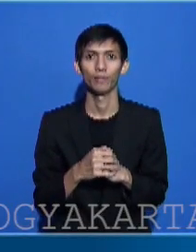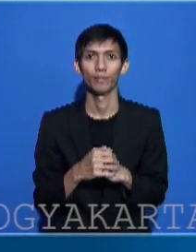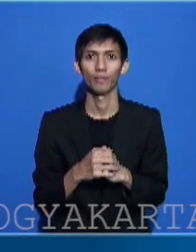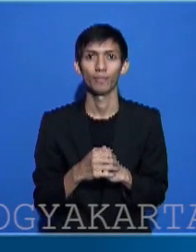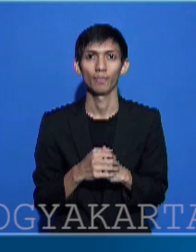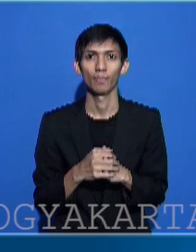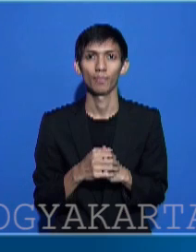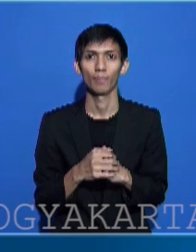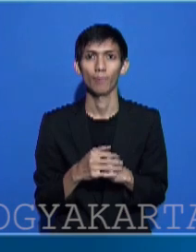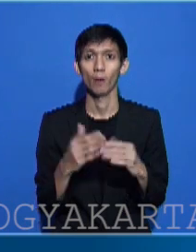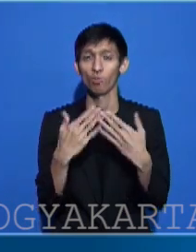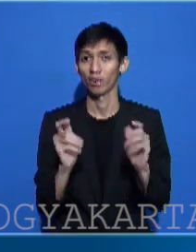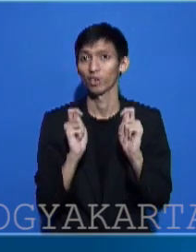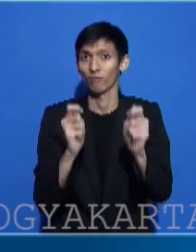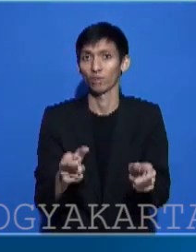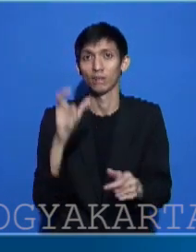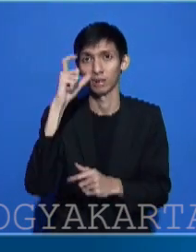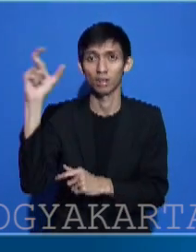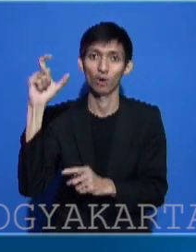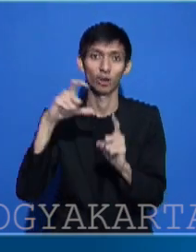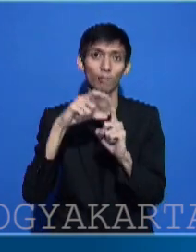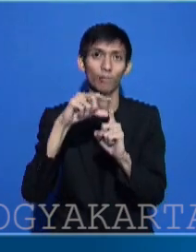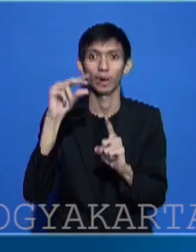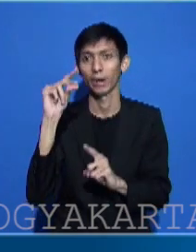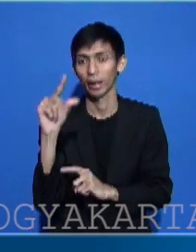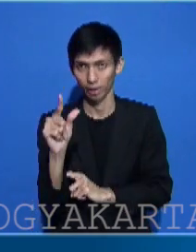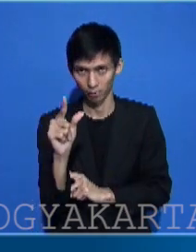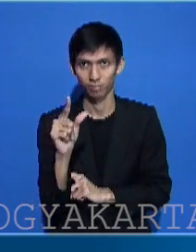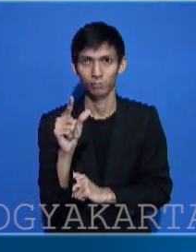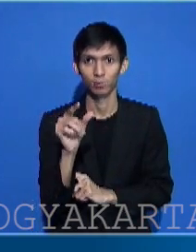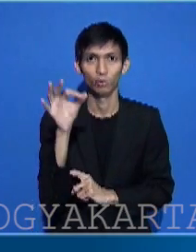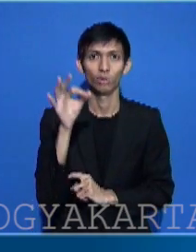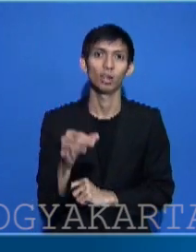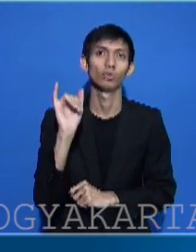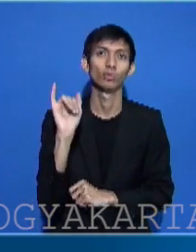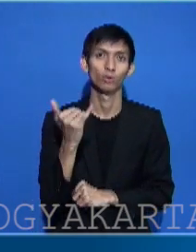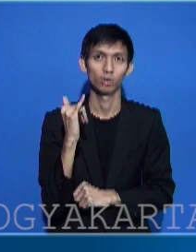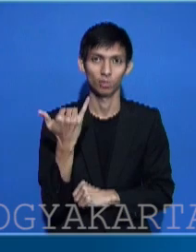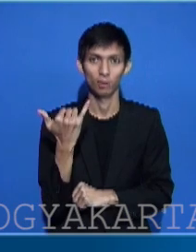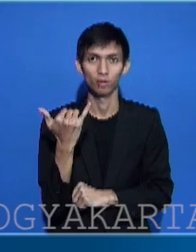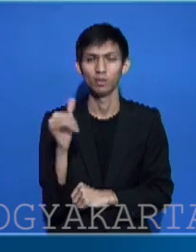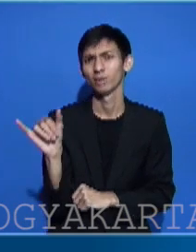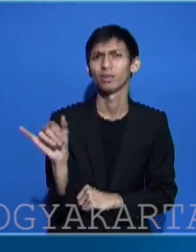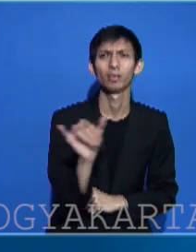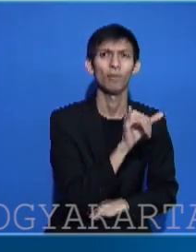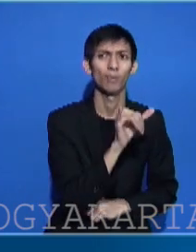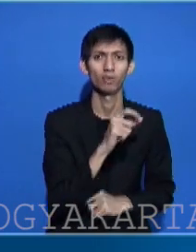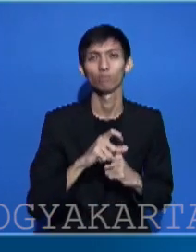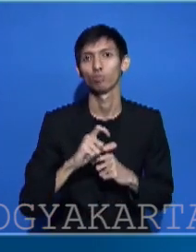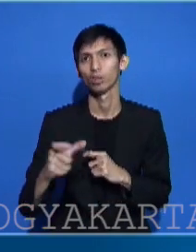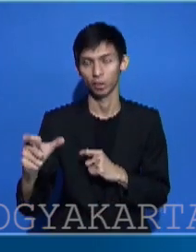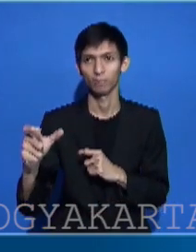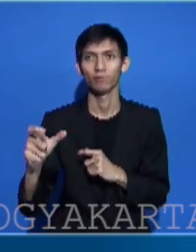pembukaan pendaftaran calon legislatif di KPU kota Yogyakarta sesuai proses tahapan dan jadwal pelaksanaan pemilu yang telah